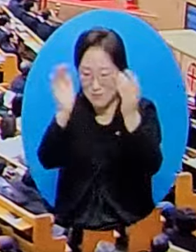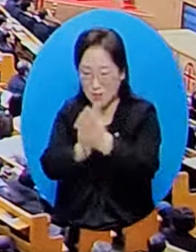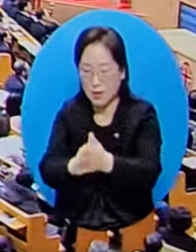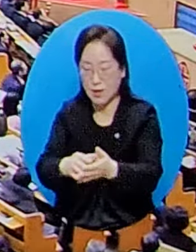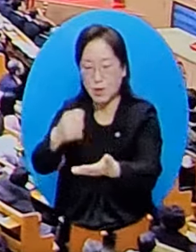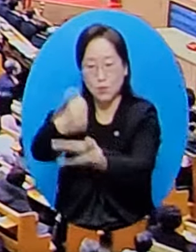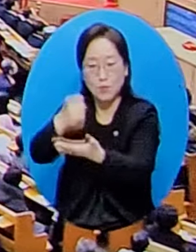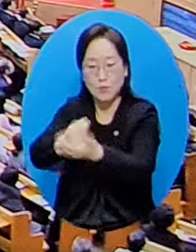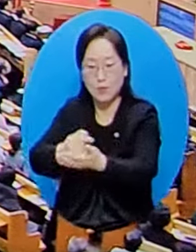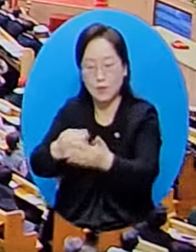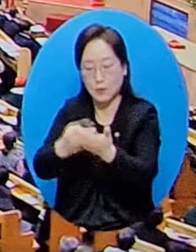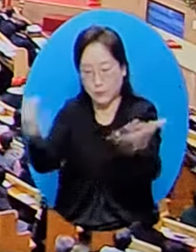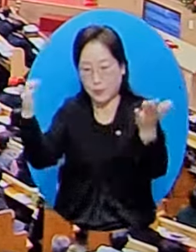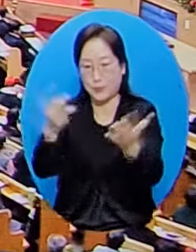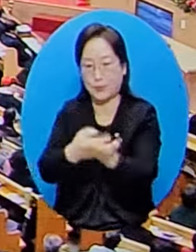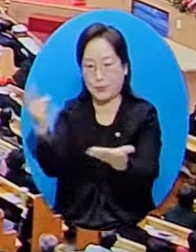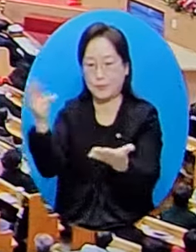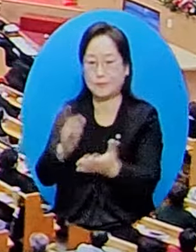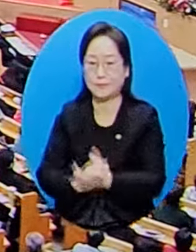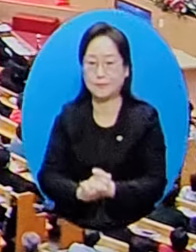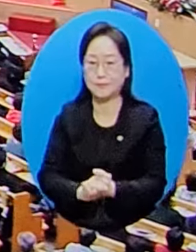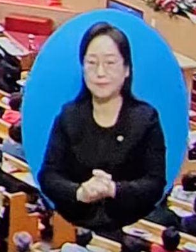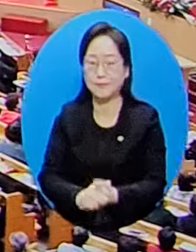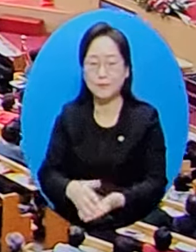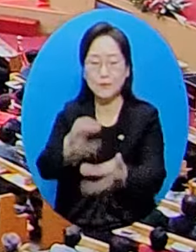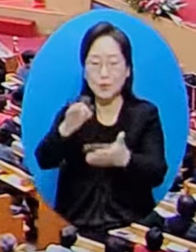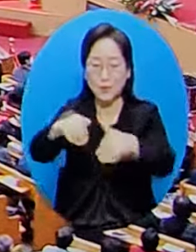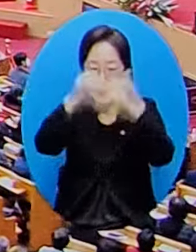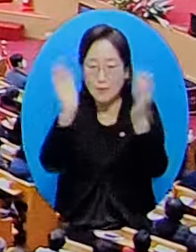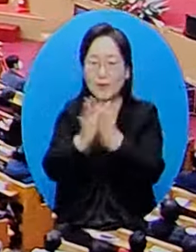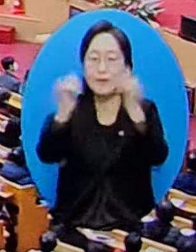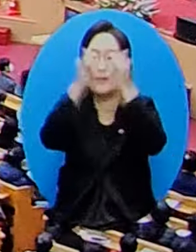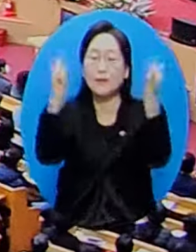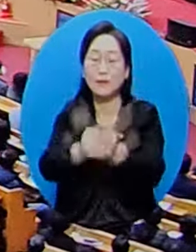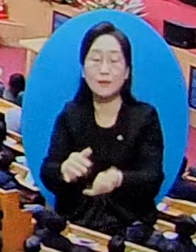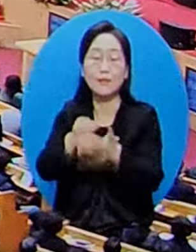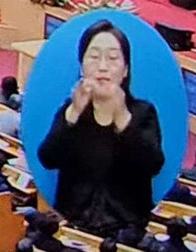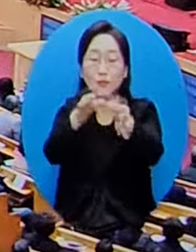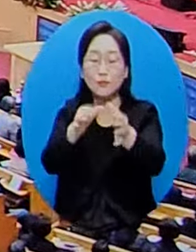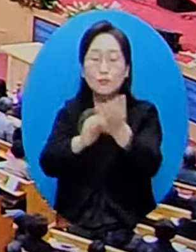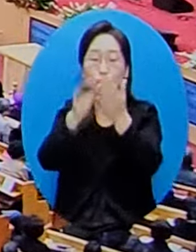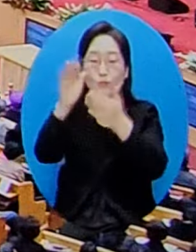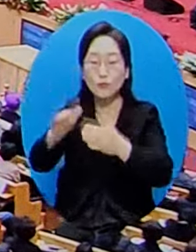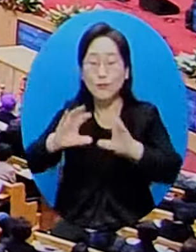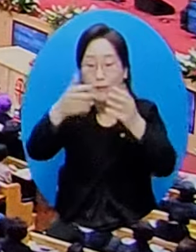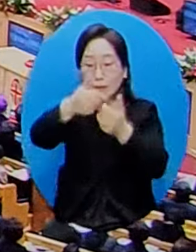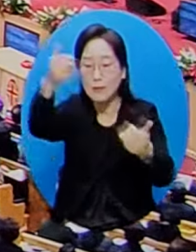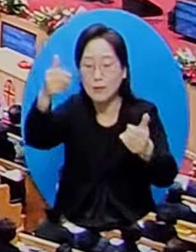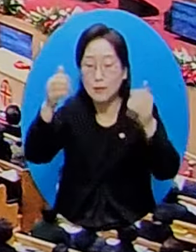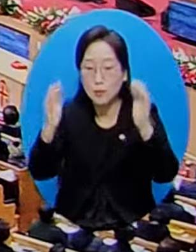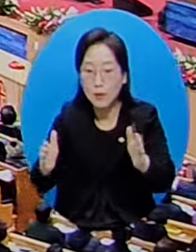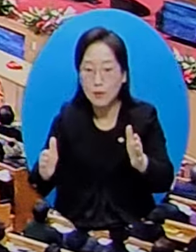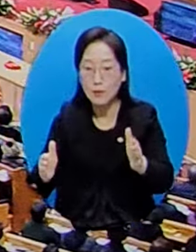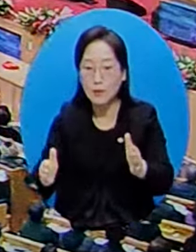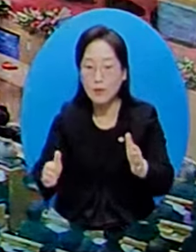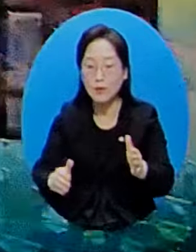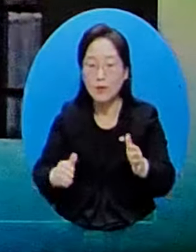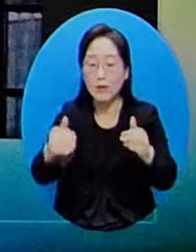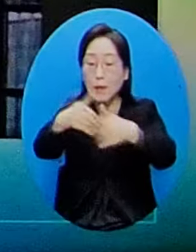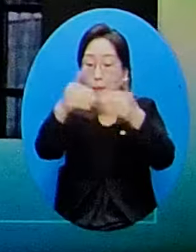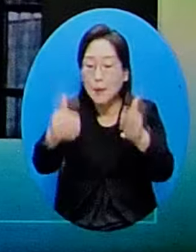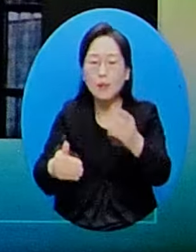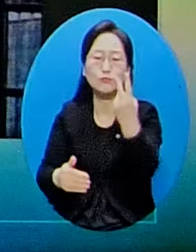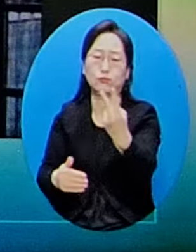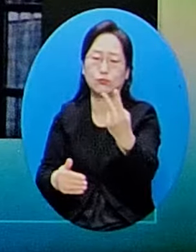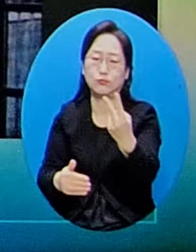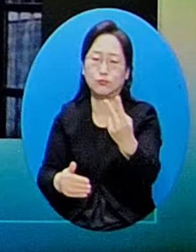비워버렸습니다. 그리고 전 재산을 사회에 기부한 다음 세상을 떠날 때까지 샌프란시스코의 방투간까지 임대 아파트에